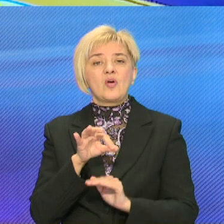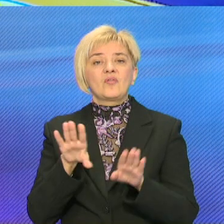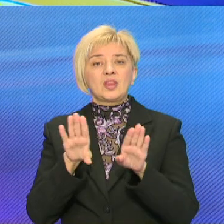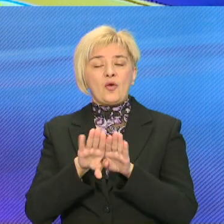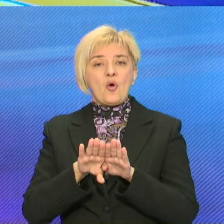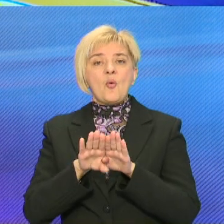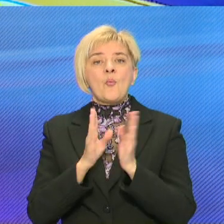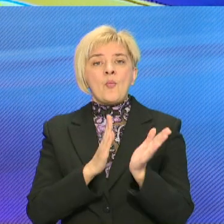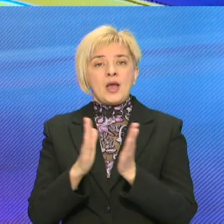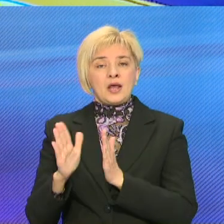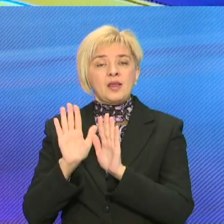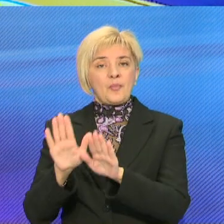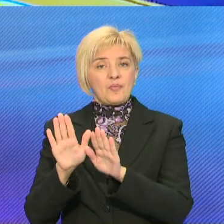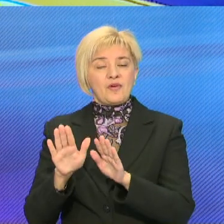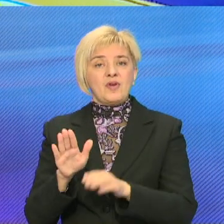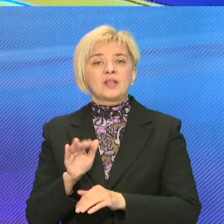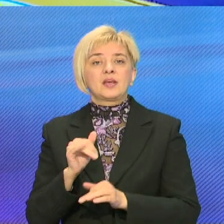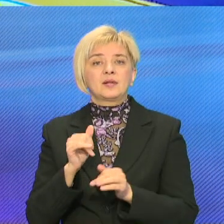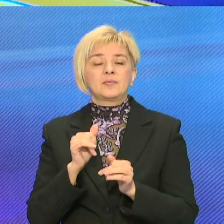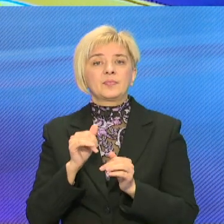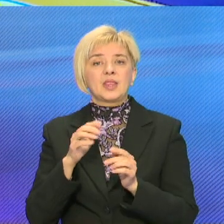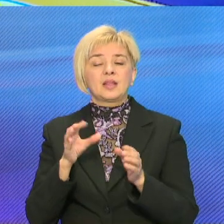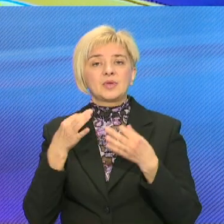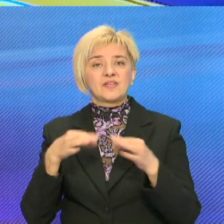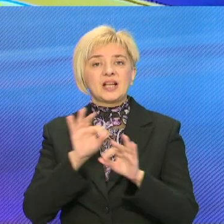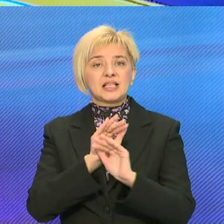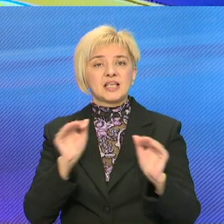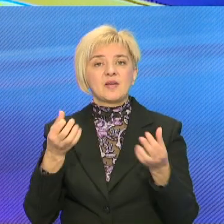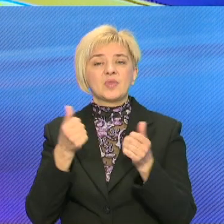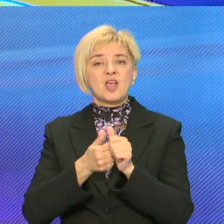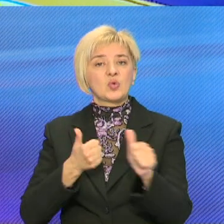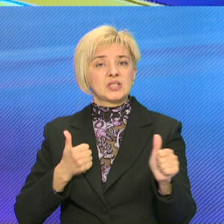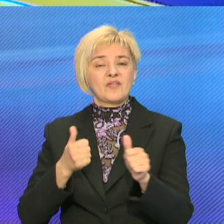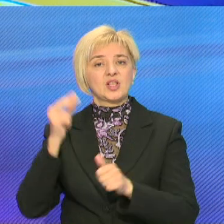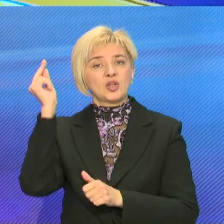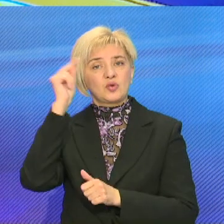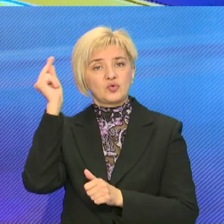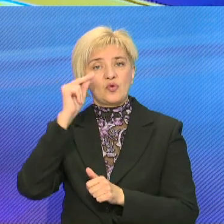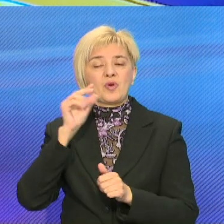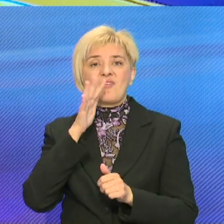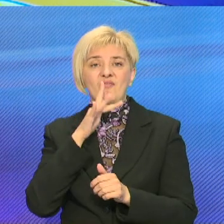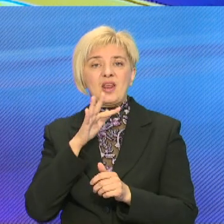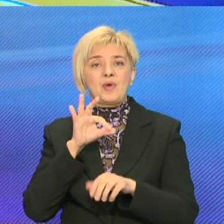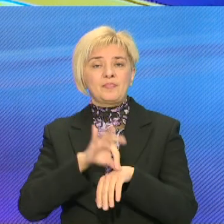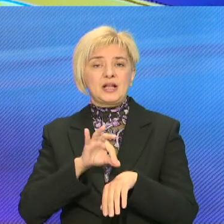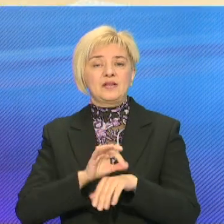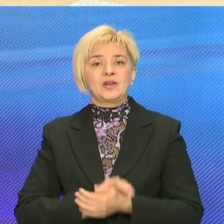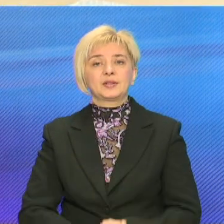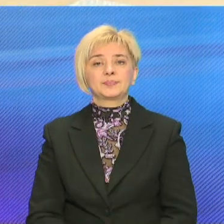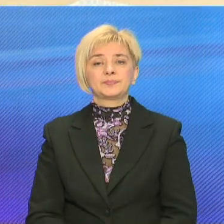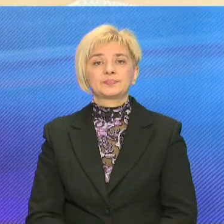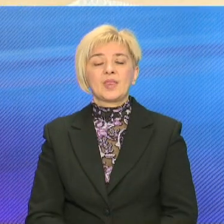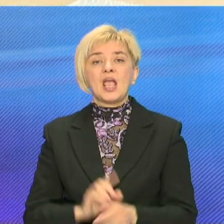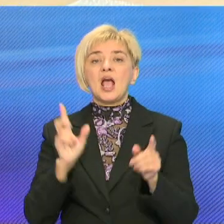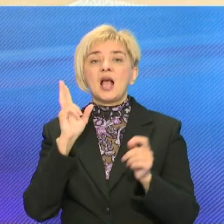ўстанове дазваляе хлопчыкам і дзяўчынкам не адставаць ад школьнай праграмы падчас хваробы. Ірына Юшкевіч прадоўжыць.